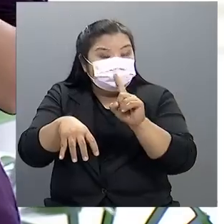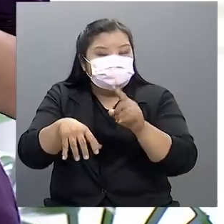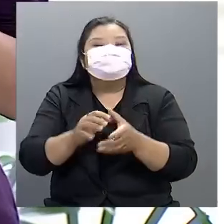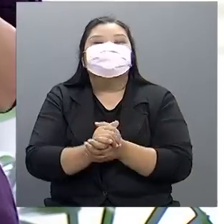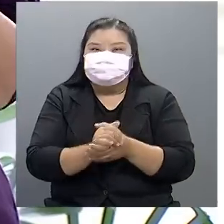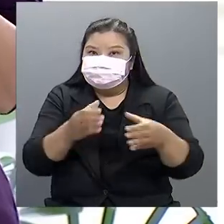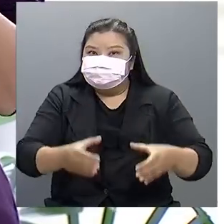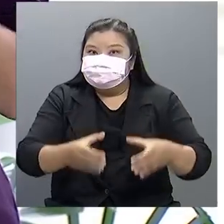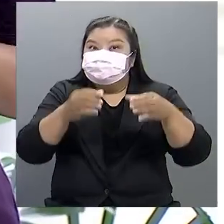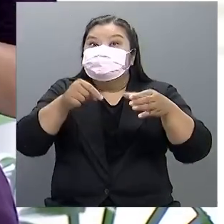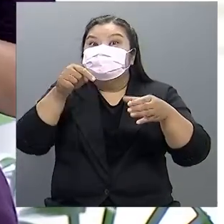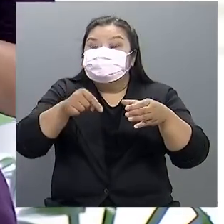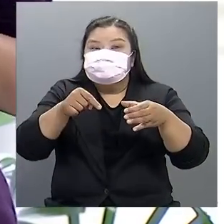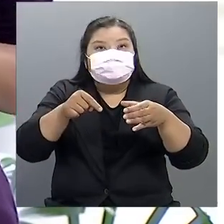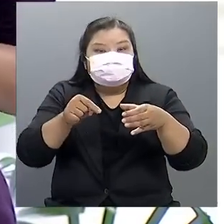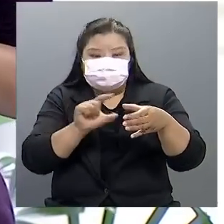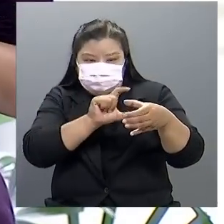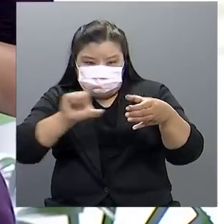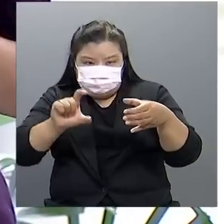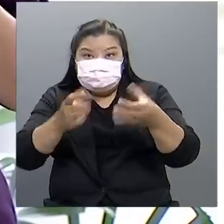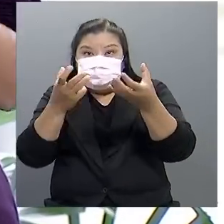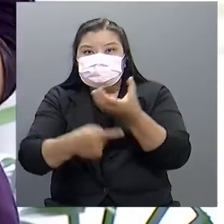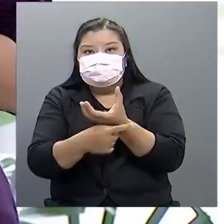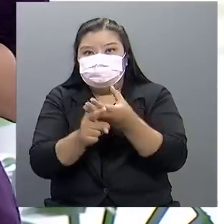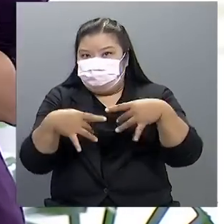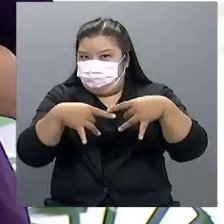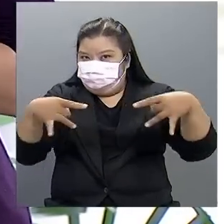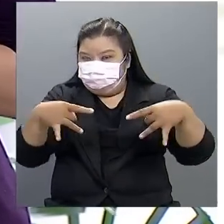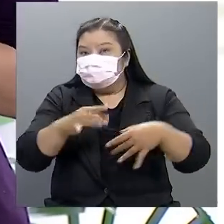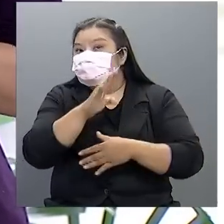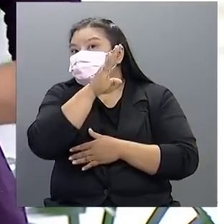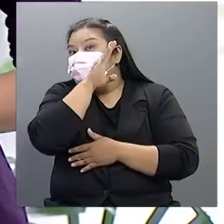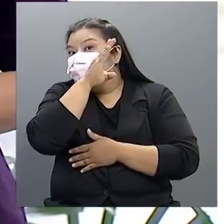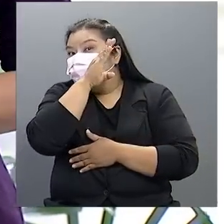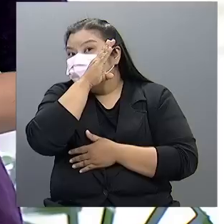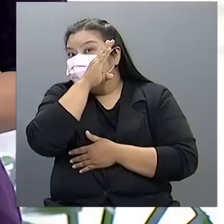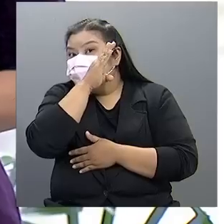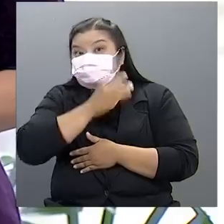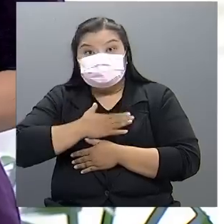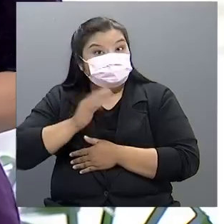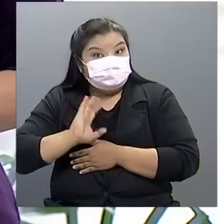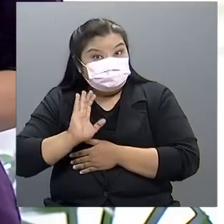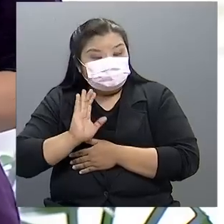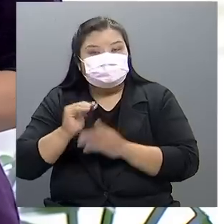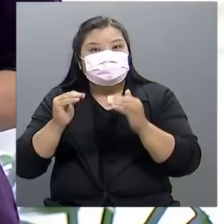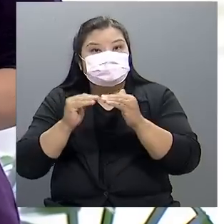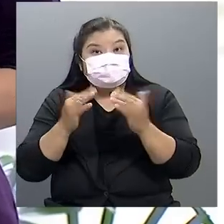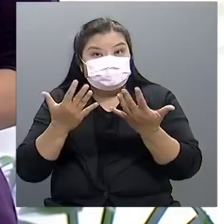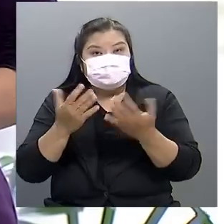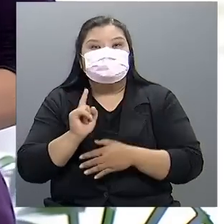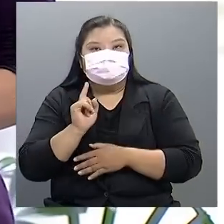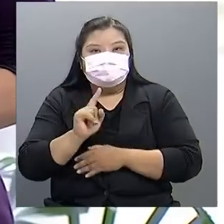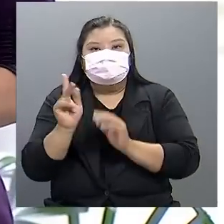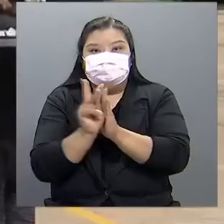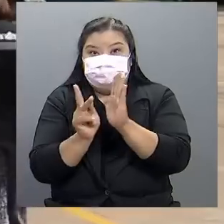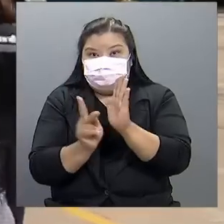ตรงตามน้หนักที่กำหนดนะคะแถวบ้านเรีกว่าเอาเปรียบผู้บริโภค แบบนี้ก็ต้องเดิมเิคดีทำกดภายกัค่ะ